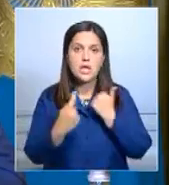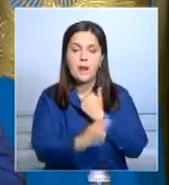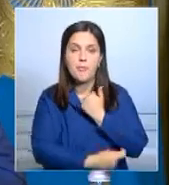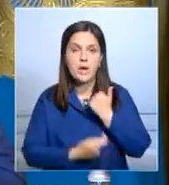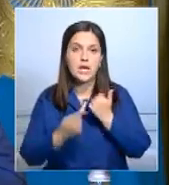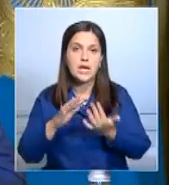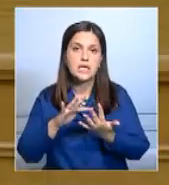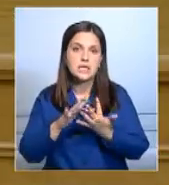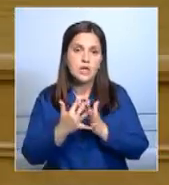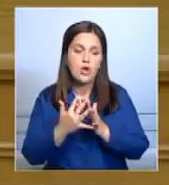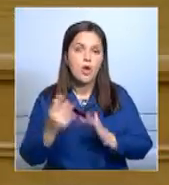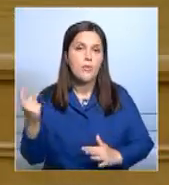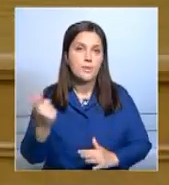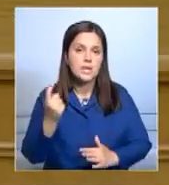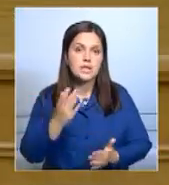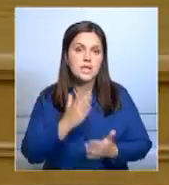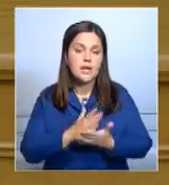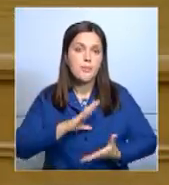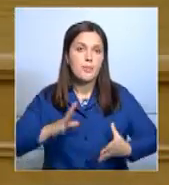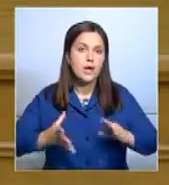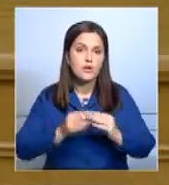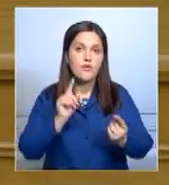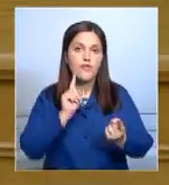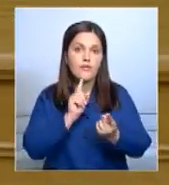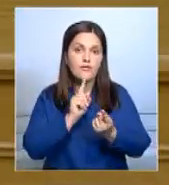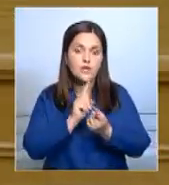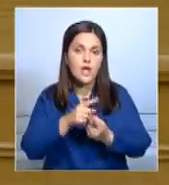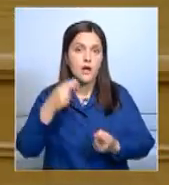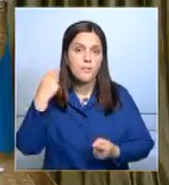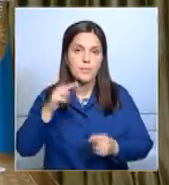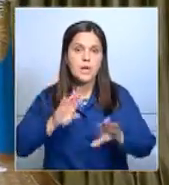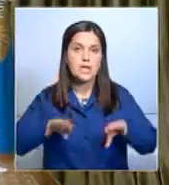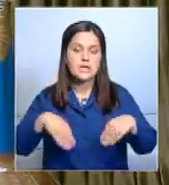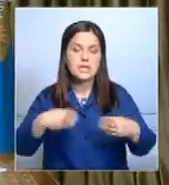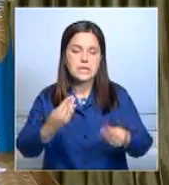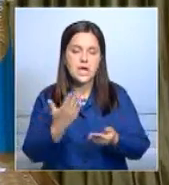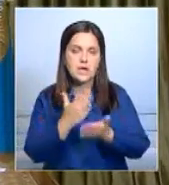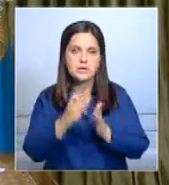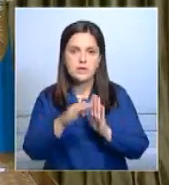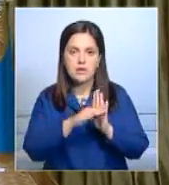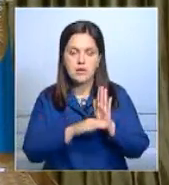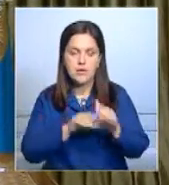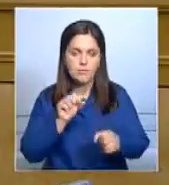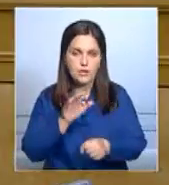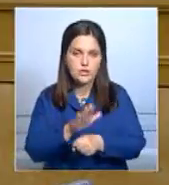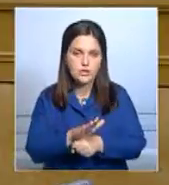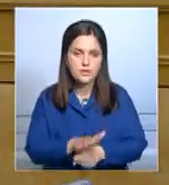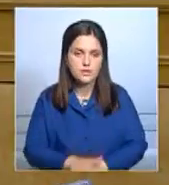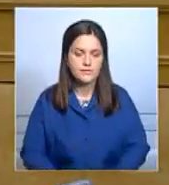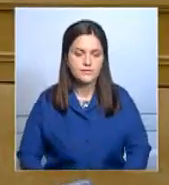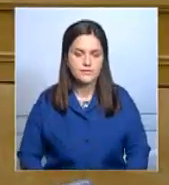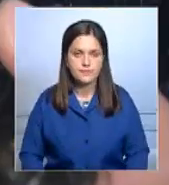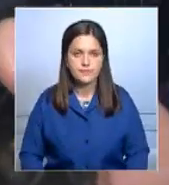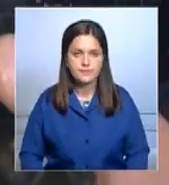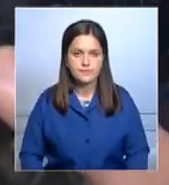для сельхозпроизводителей. По итогам встречи глава государства дал ряд конкретных поручений.